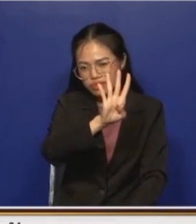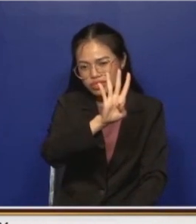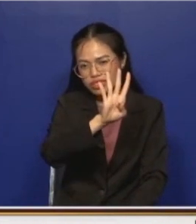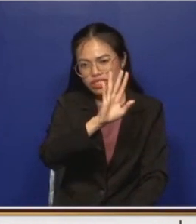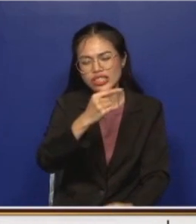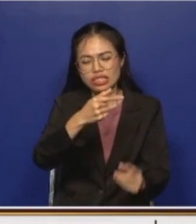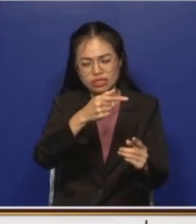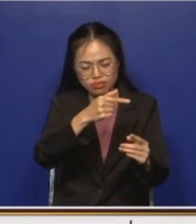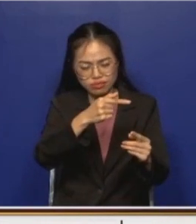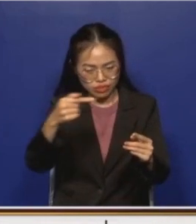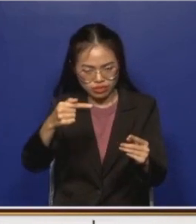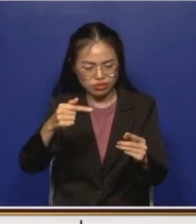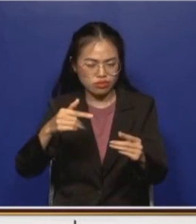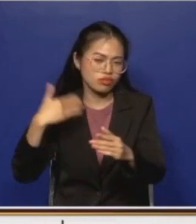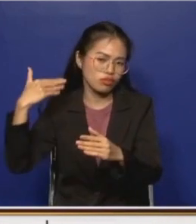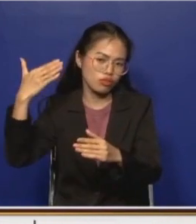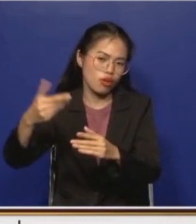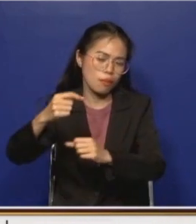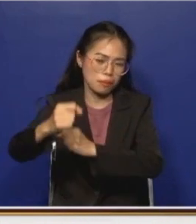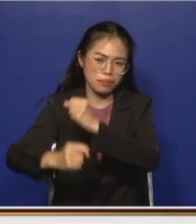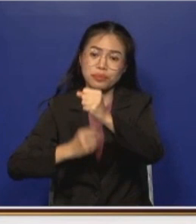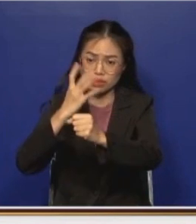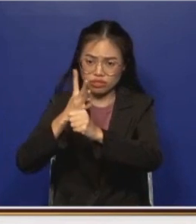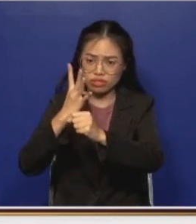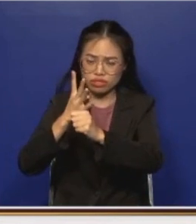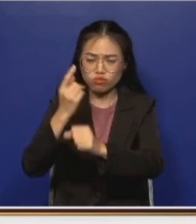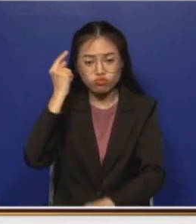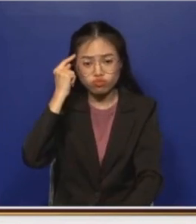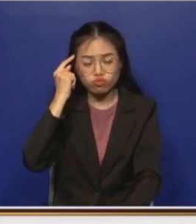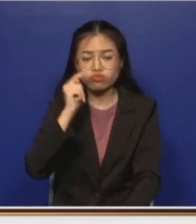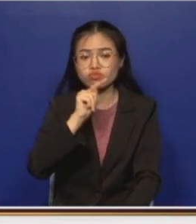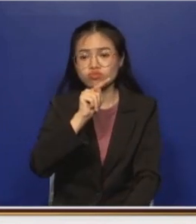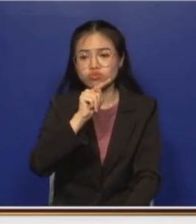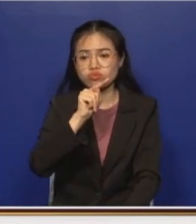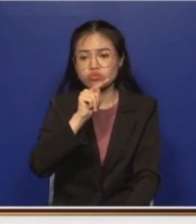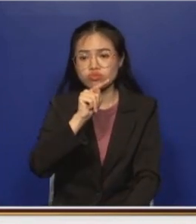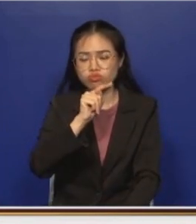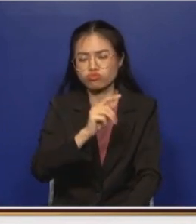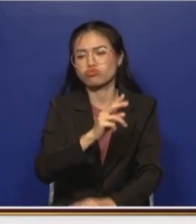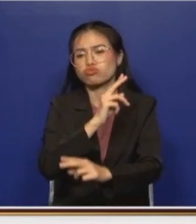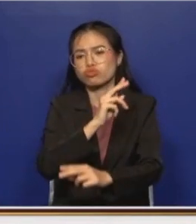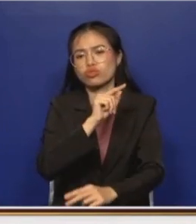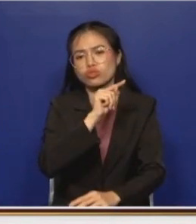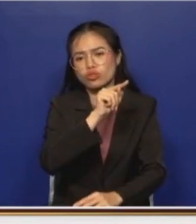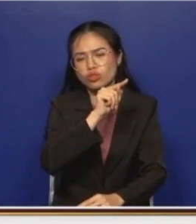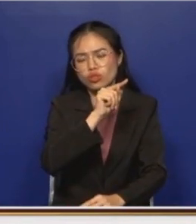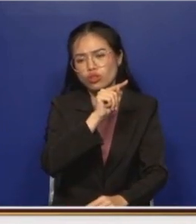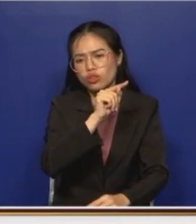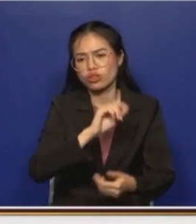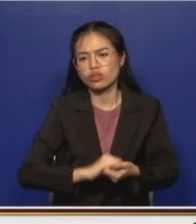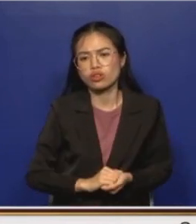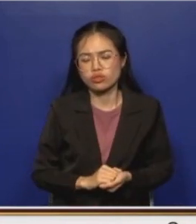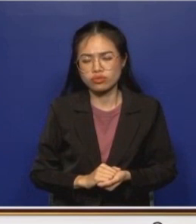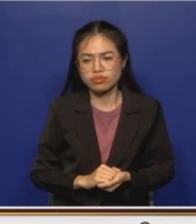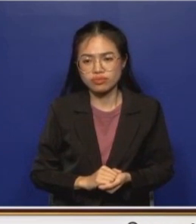มที่มีอยู่ในประเทศไทยตอนนี้เจ๊งไปแล้วครึ่งหนึ่งและกำลังเตรียมจะเจ๊งต่อ